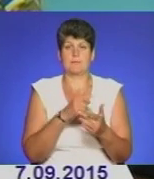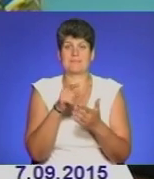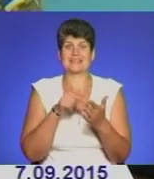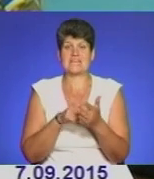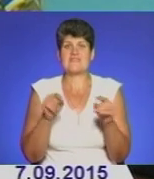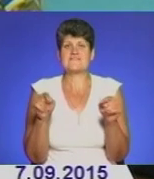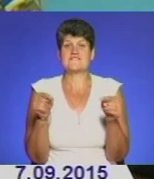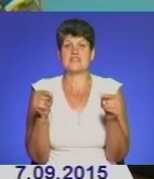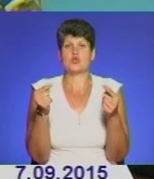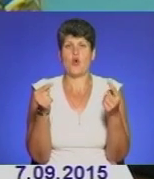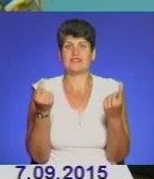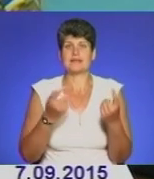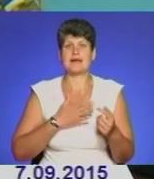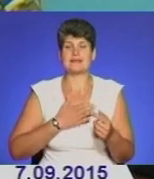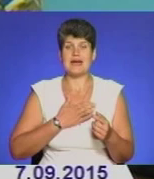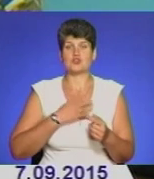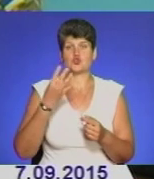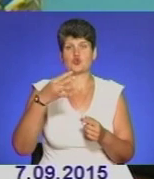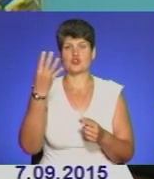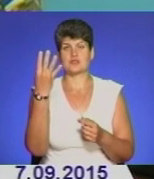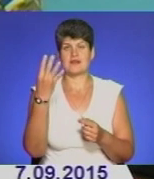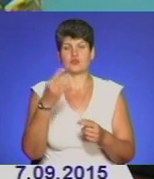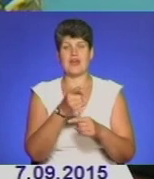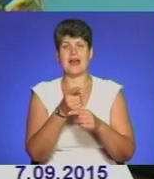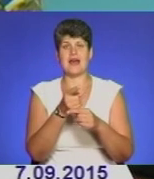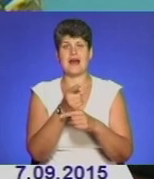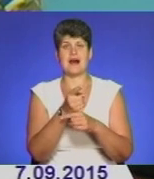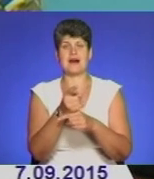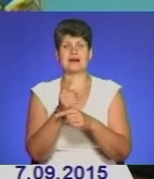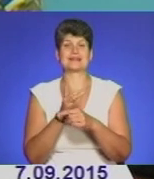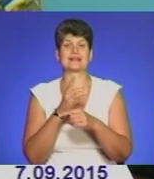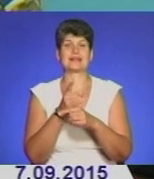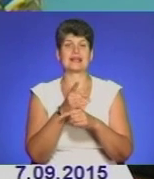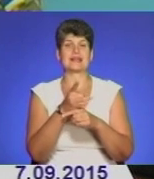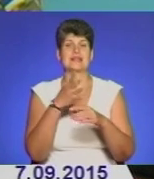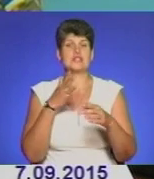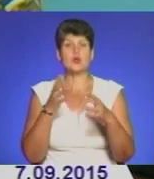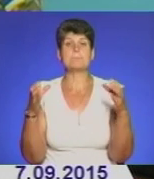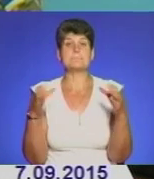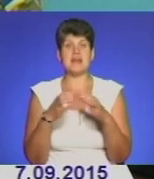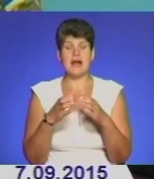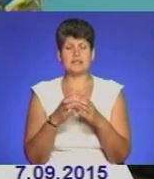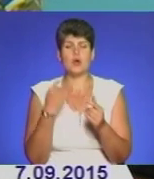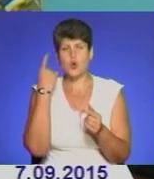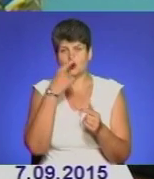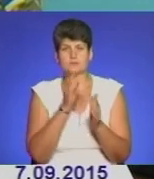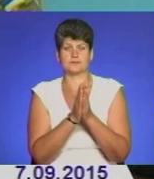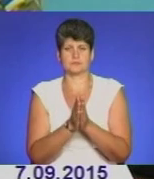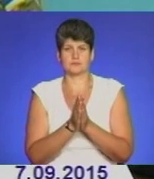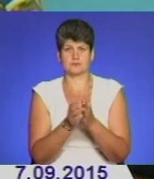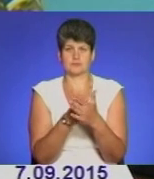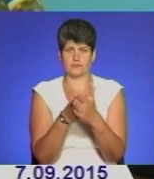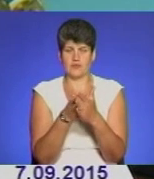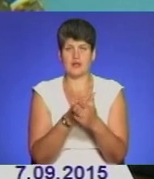відновлення нашої 44-ї артилерійської бригади. Особисті клопотання до президента України